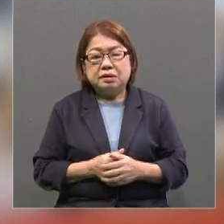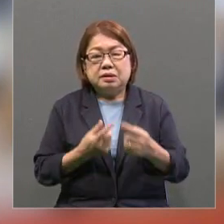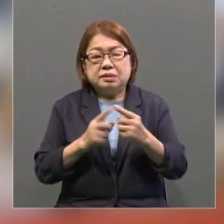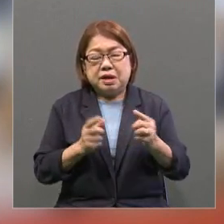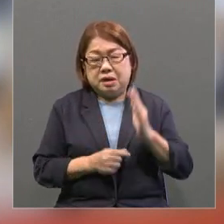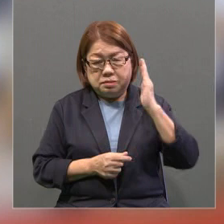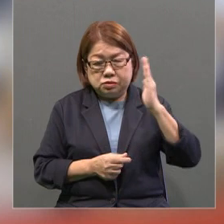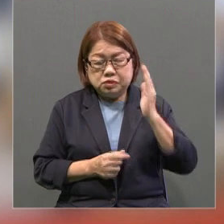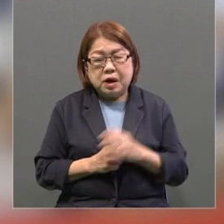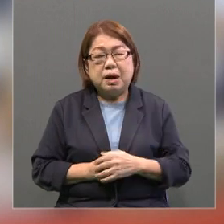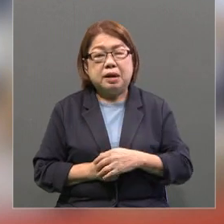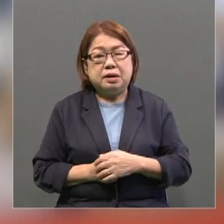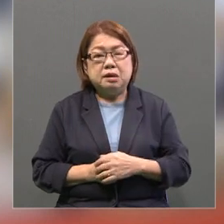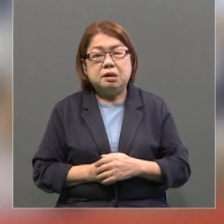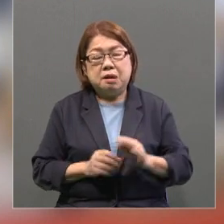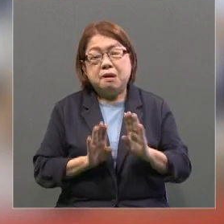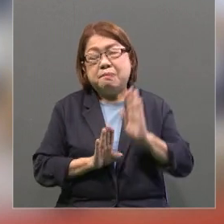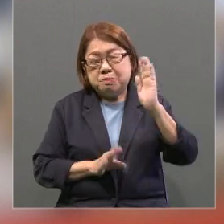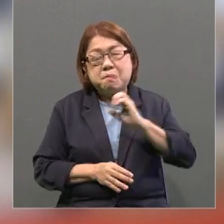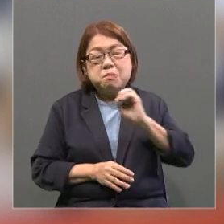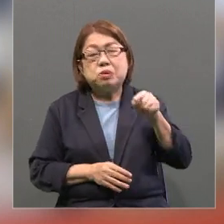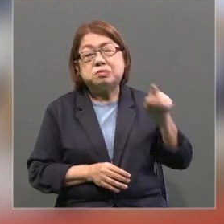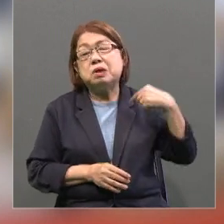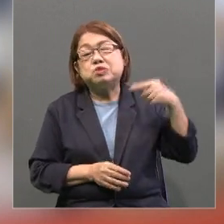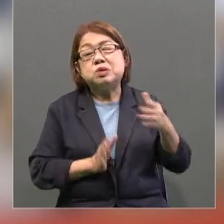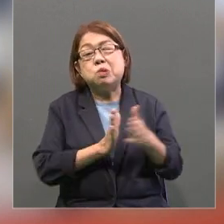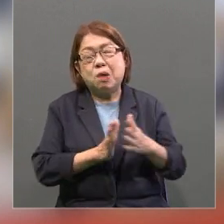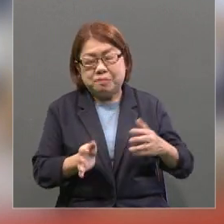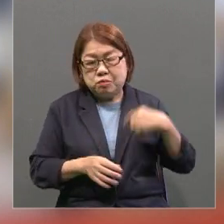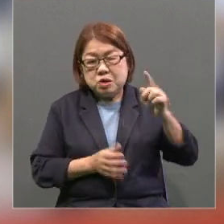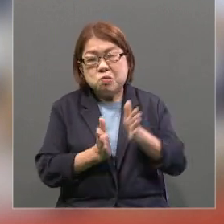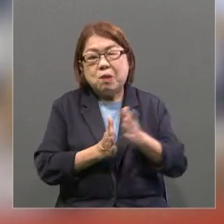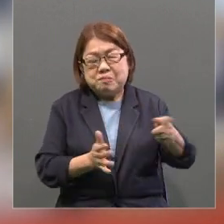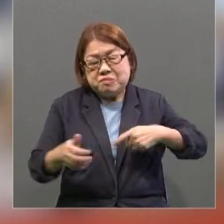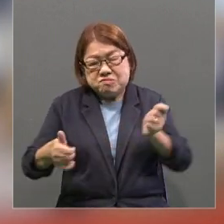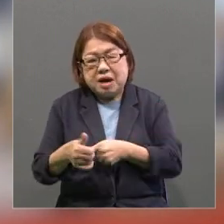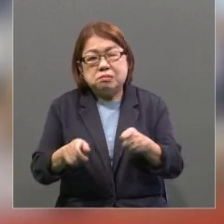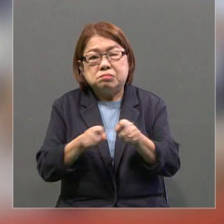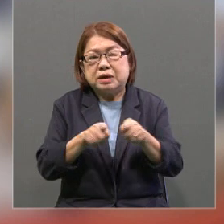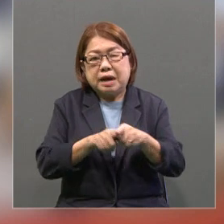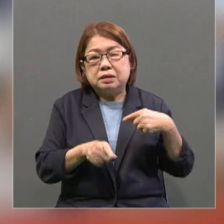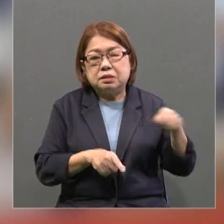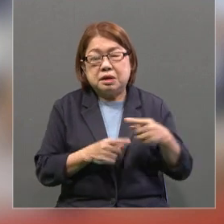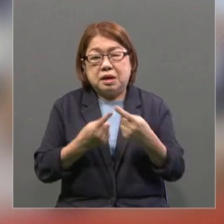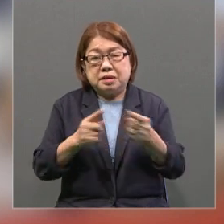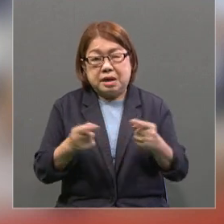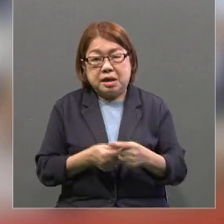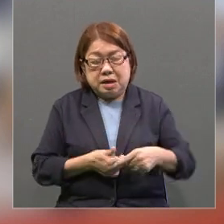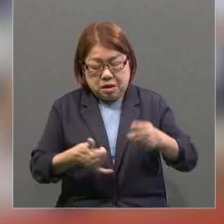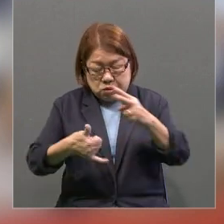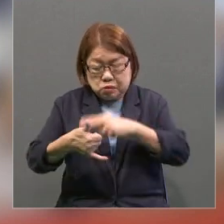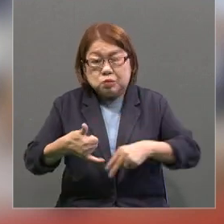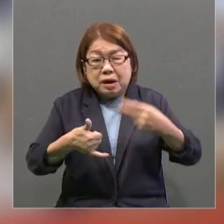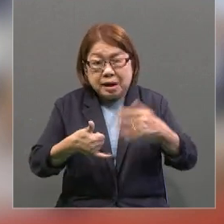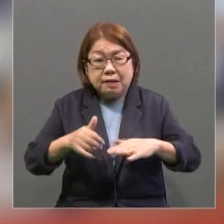แจ๊ปเนี่ยกลับมาให้การกล่าวอ้างว่ามิ้นก็ทำด้วยก่อนหน้านั้นครับส่วนการตรวจร่างกายแล้วก็